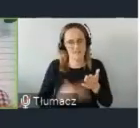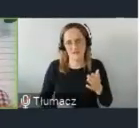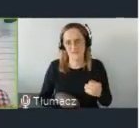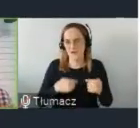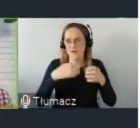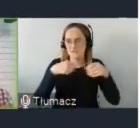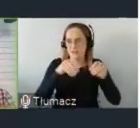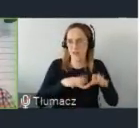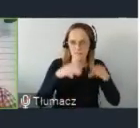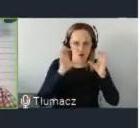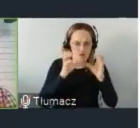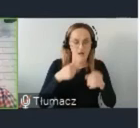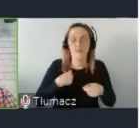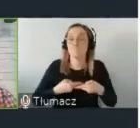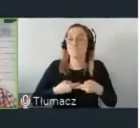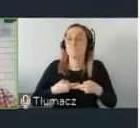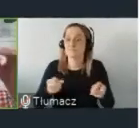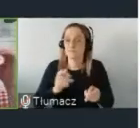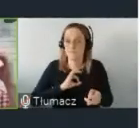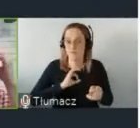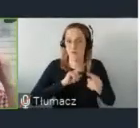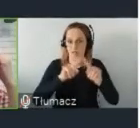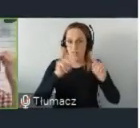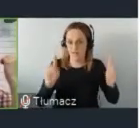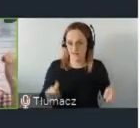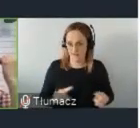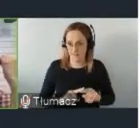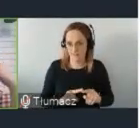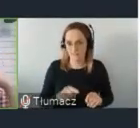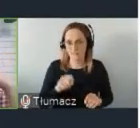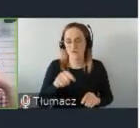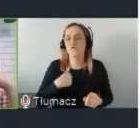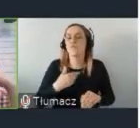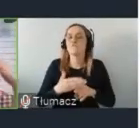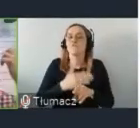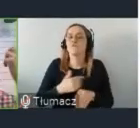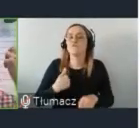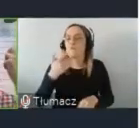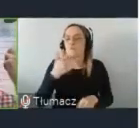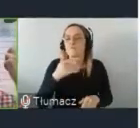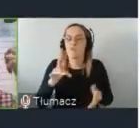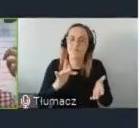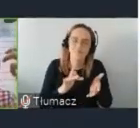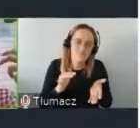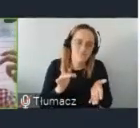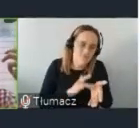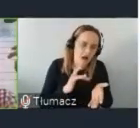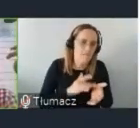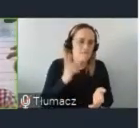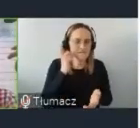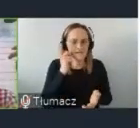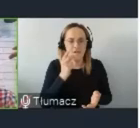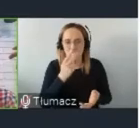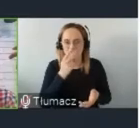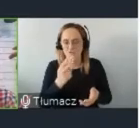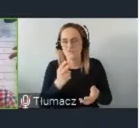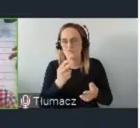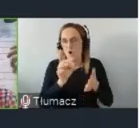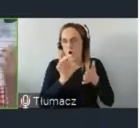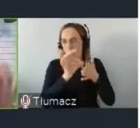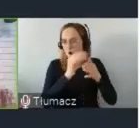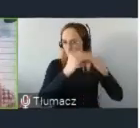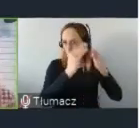sklepie Google. Udostępniam Wam swój ekran. Chcę Wam pokazać to. To jest to, o czym mówię, czyli na tablecie, na smartfonie widzimy kontur na przykład